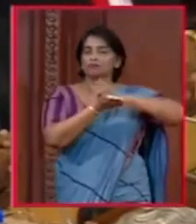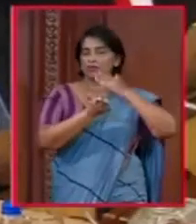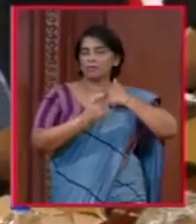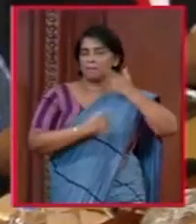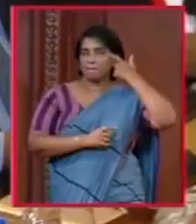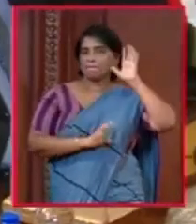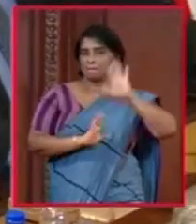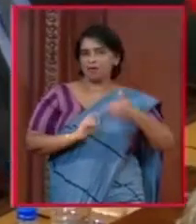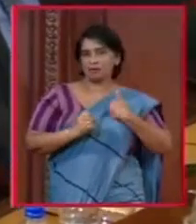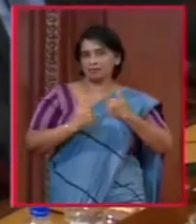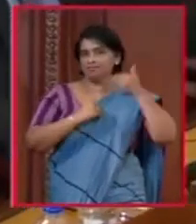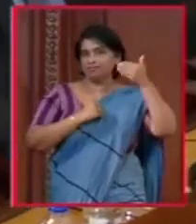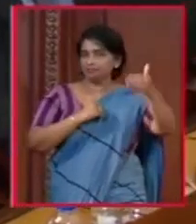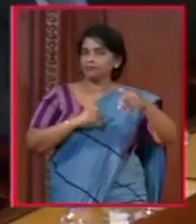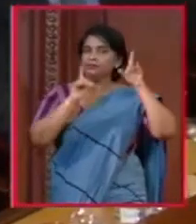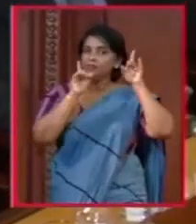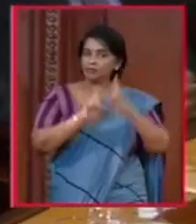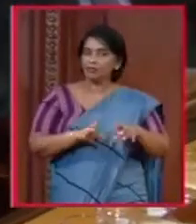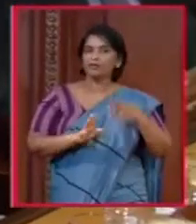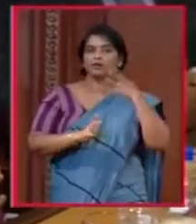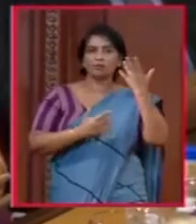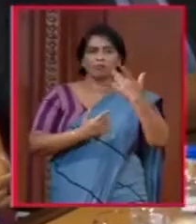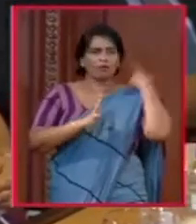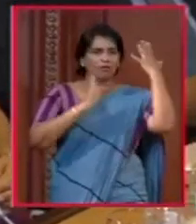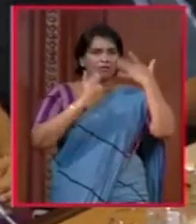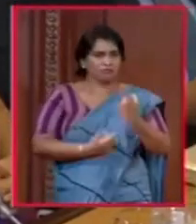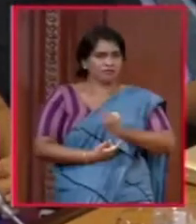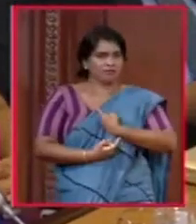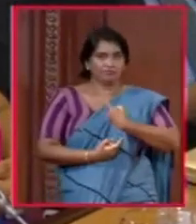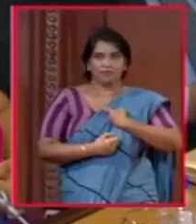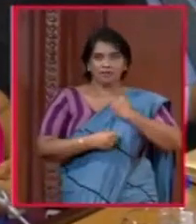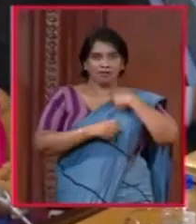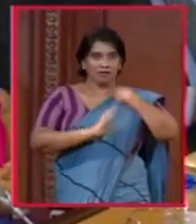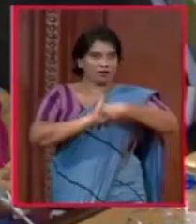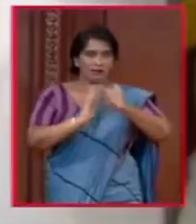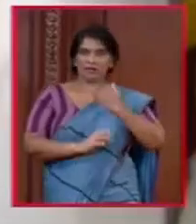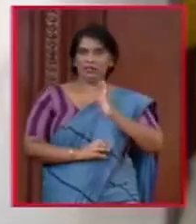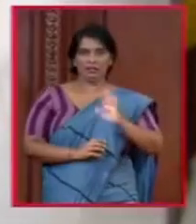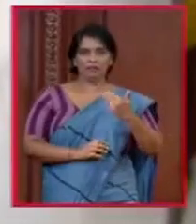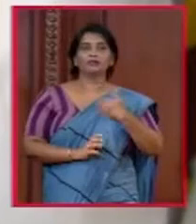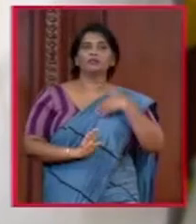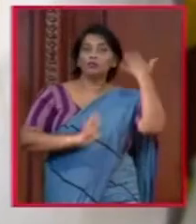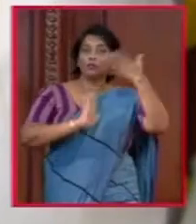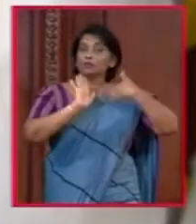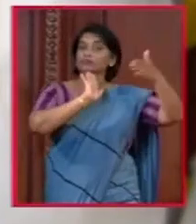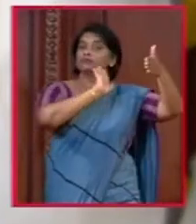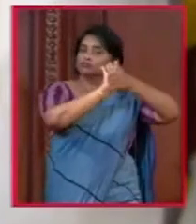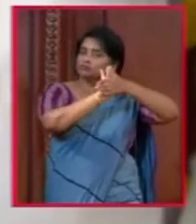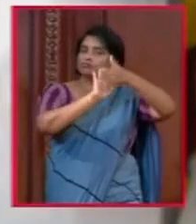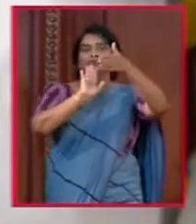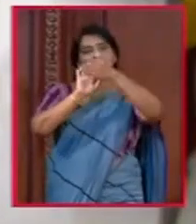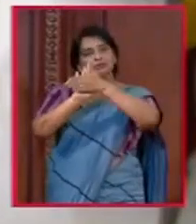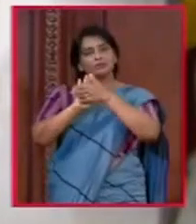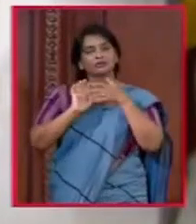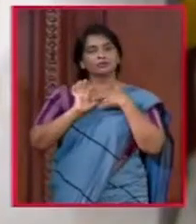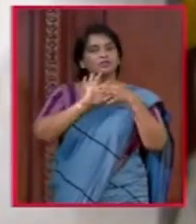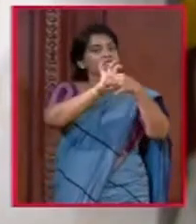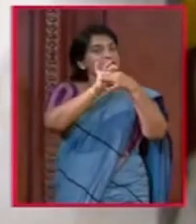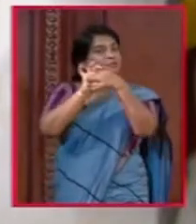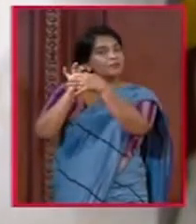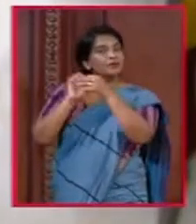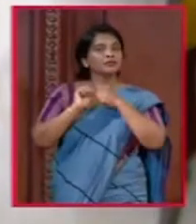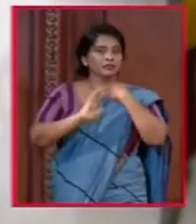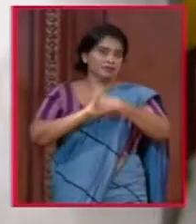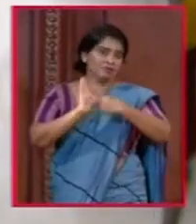අපේ අපේක්ෂාවක් තිබෙනවා. අපි ලෝකෙන් හුදකලා බවට පත්ව යුතු රාජ්‍යයක් නෙවෙයි. ලෝකඇත්තක සාහමයක ඒ අබත් ඉදිරිට